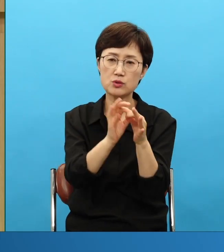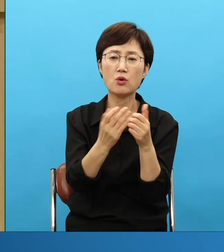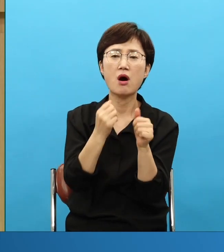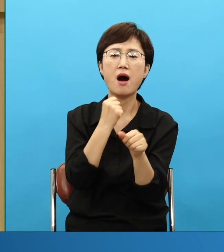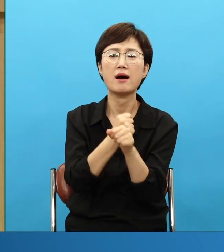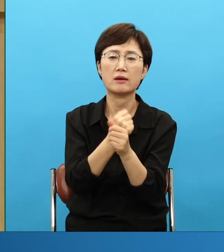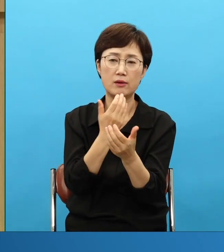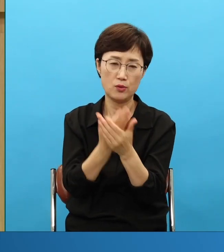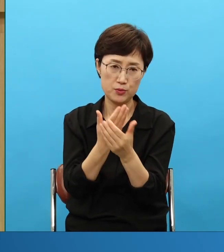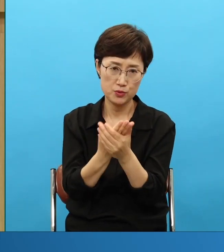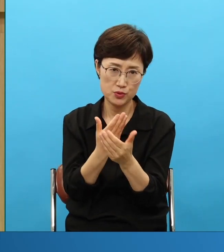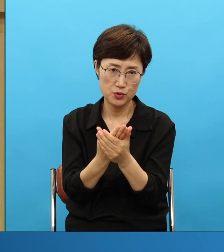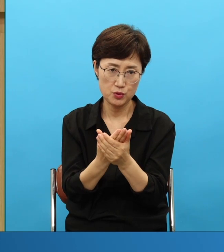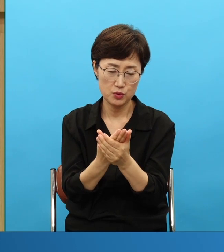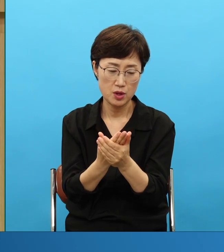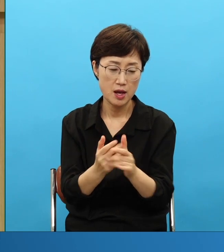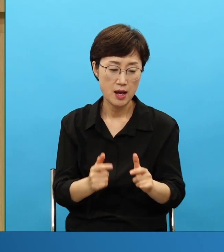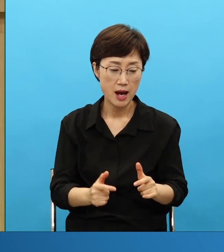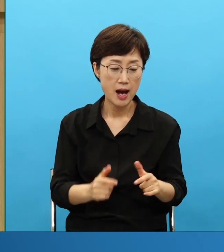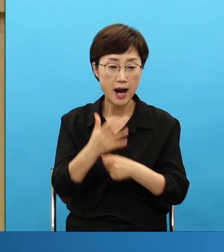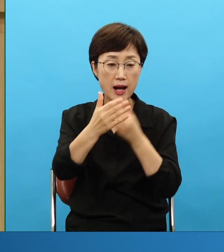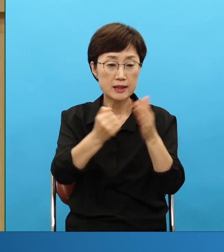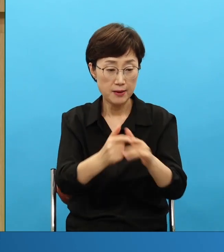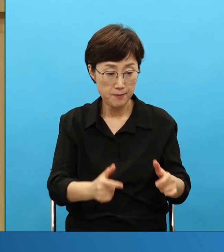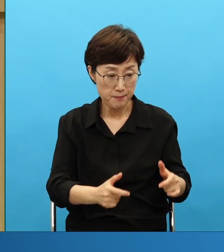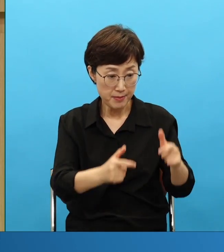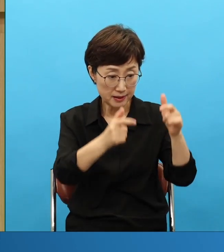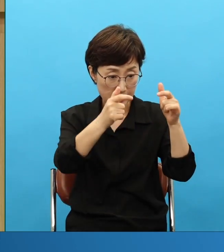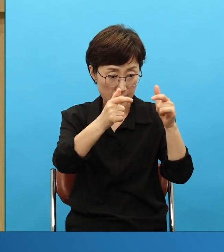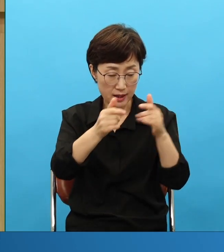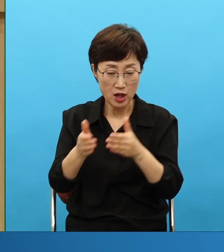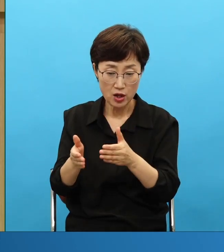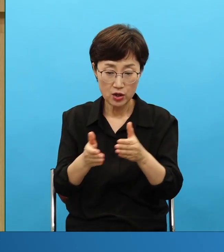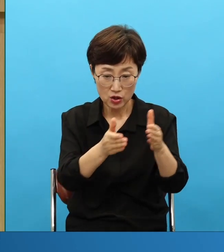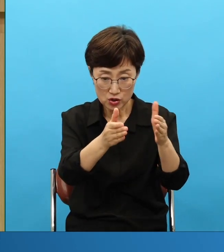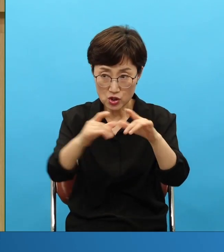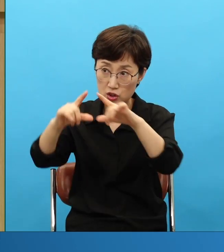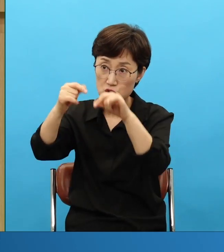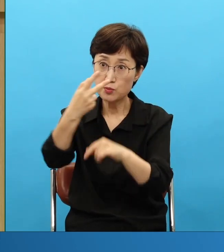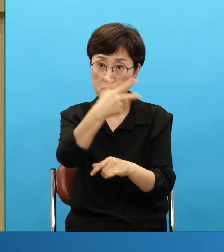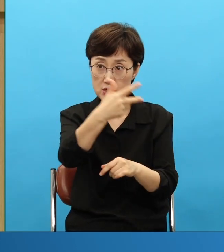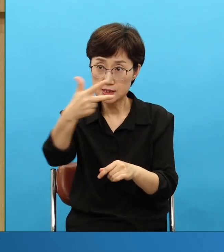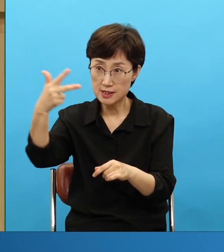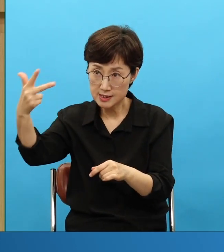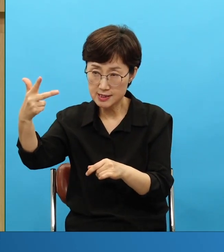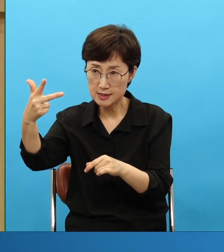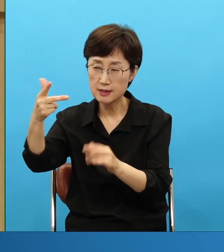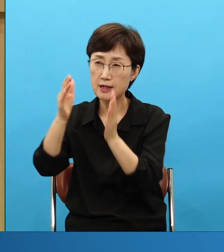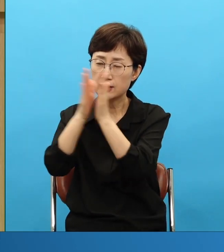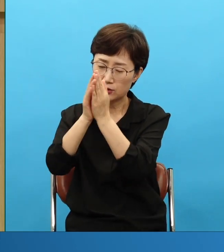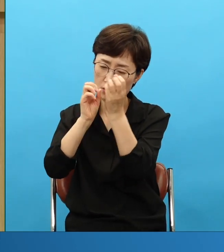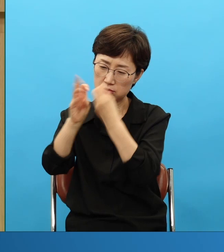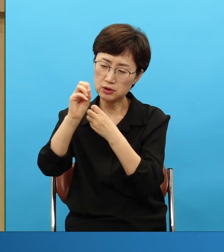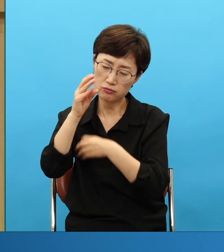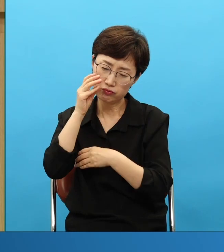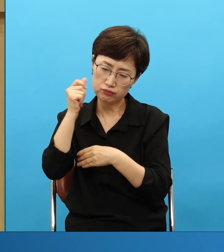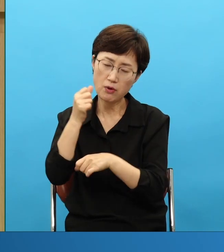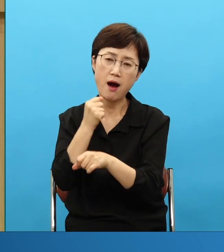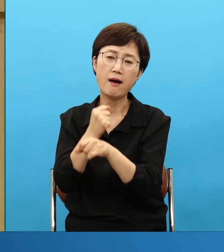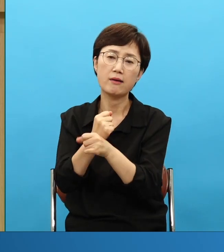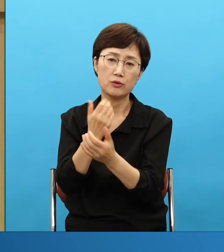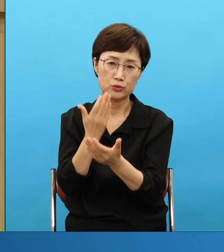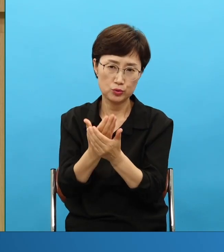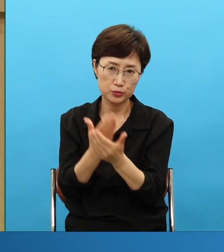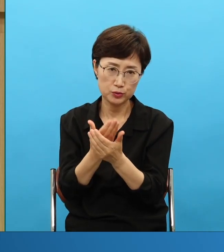그들의 망대, 여정, 이종표 그리고 롤모델에 키워주는 그리고 응답을 주시옵소서. Bless our